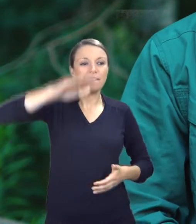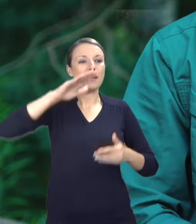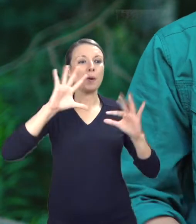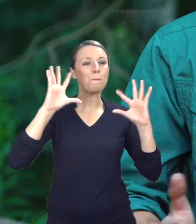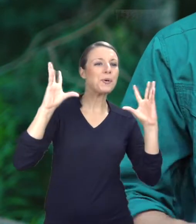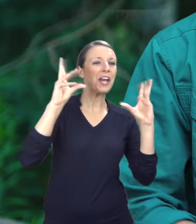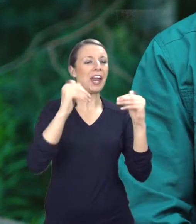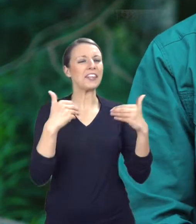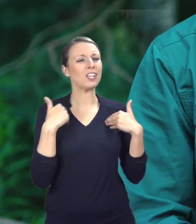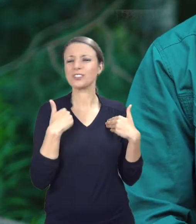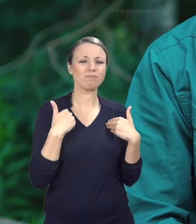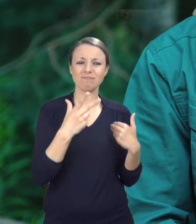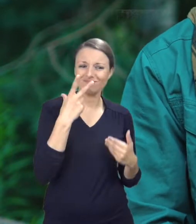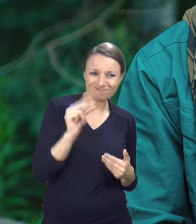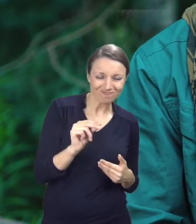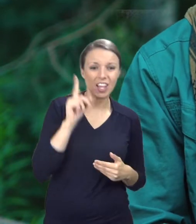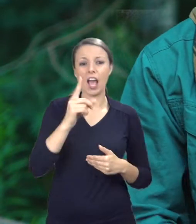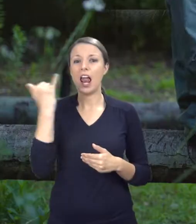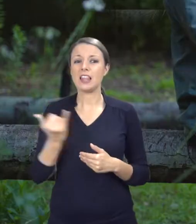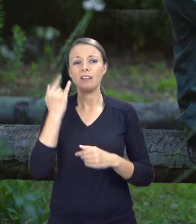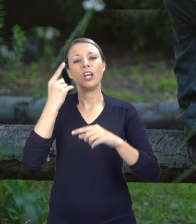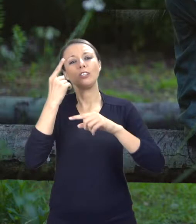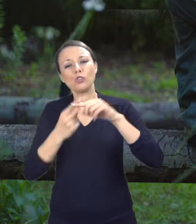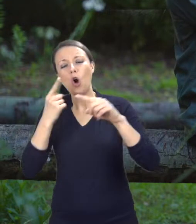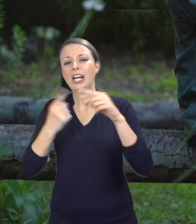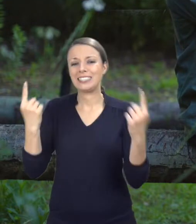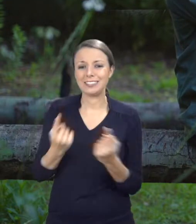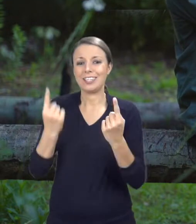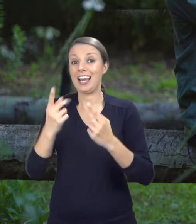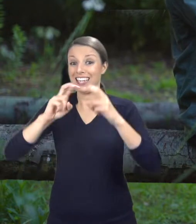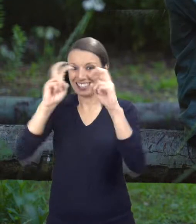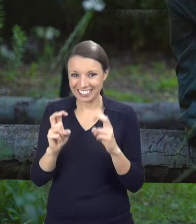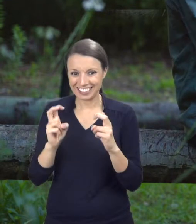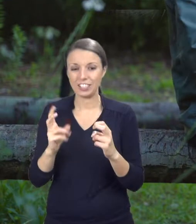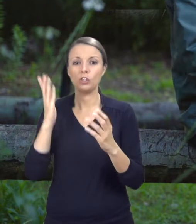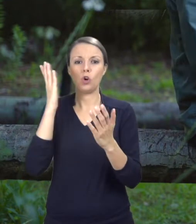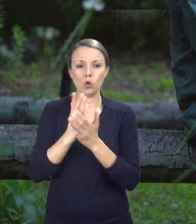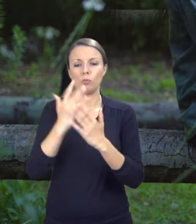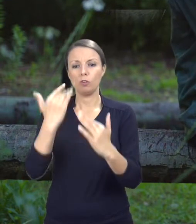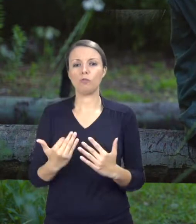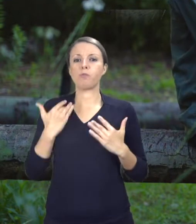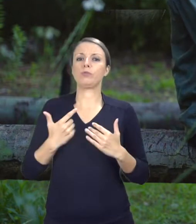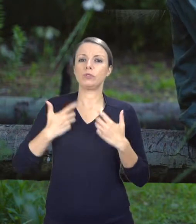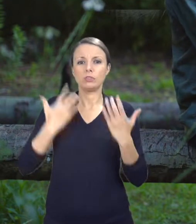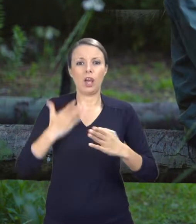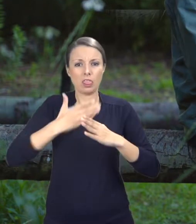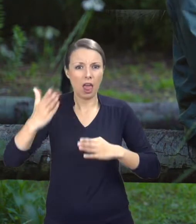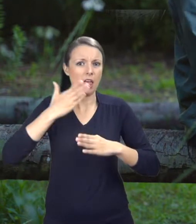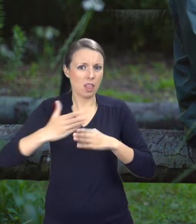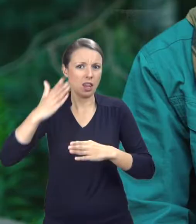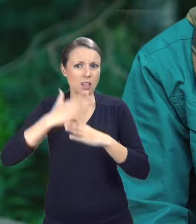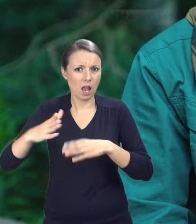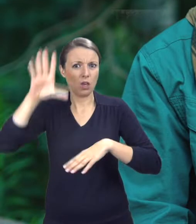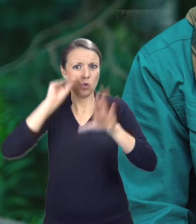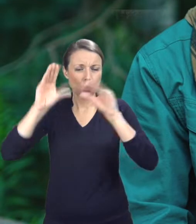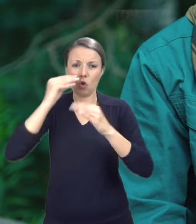już wie, że tylko może być lepiej. To jest jedna z motywacji, które w ogóle sprawiają, że dalej chce mi się funkcjonować i żyć i jestem ciekaw świata.